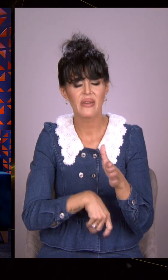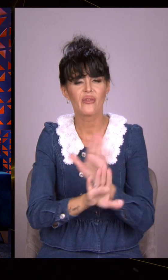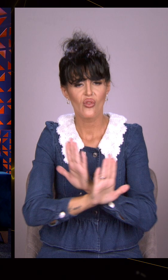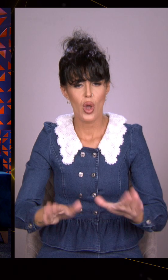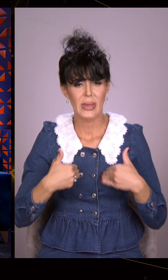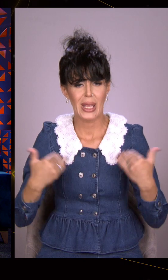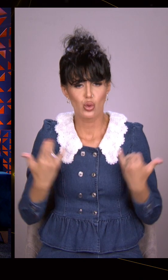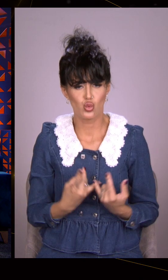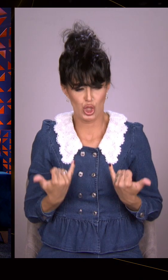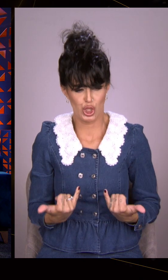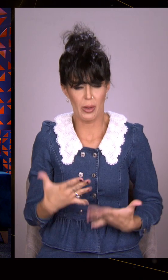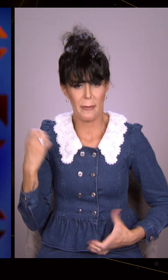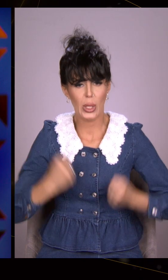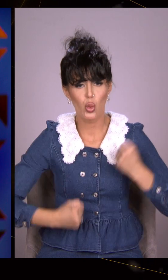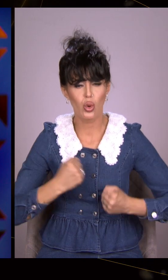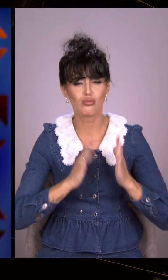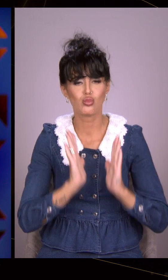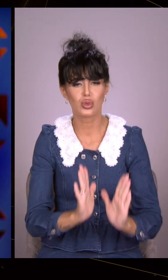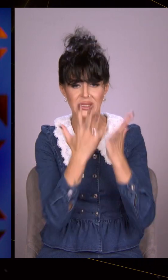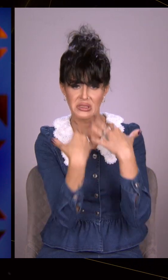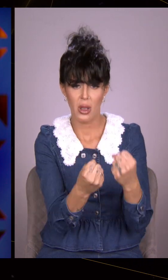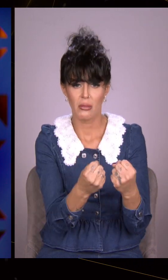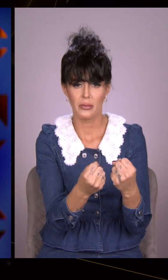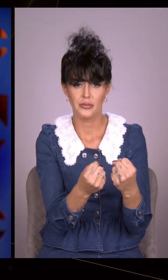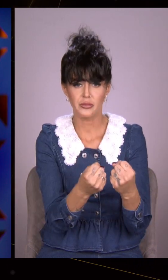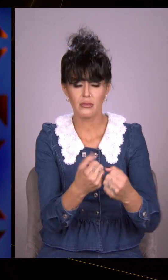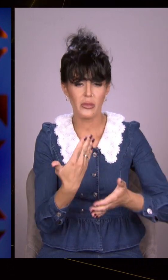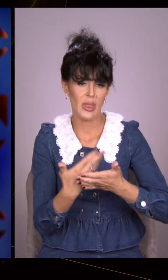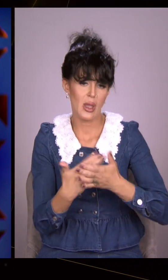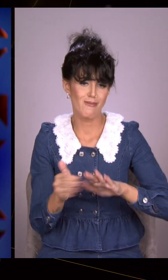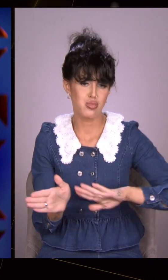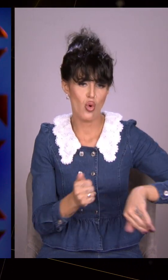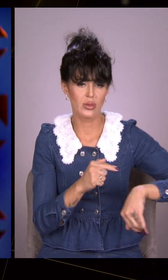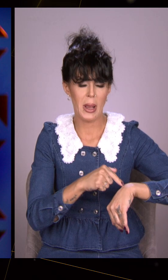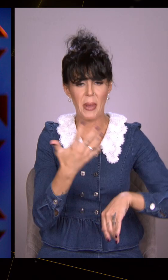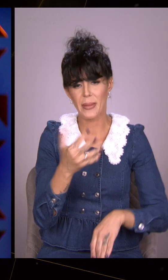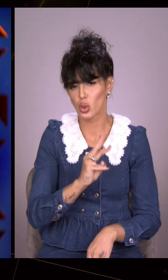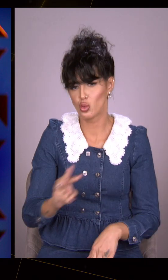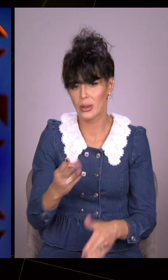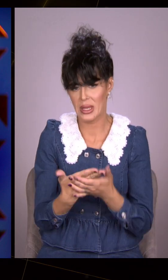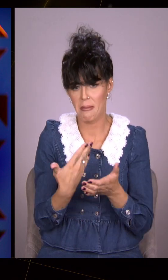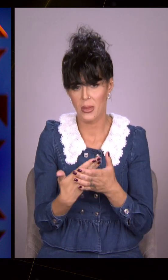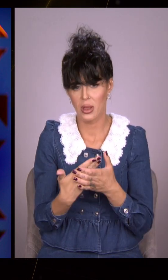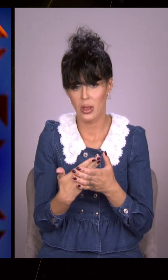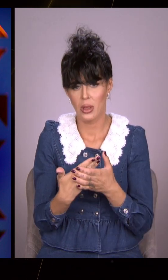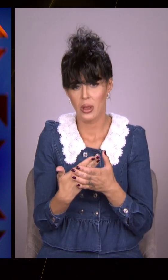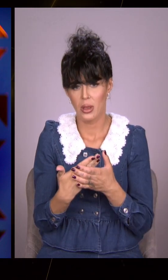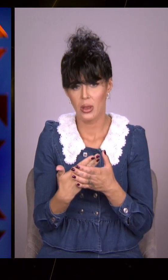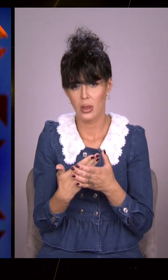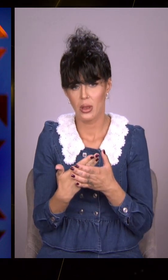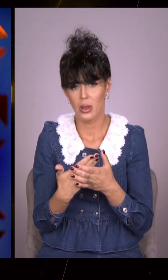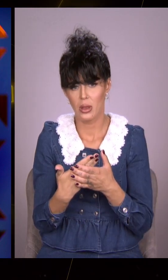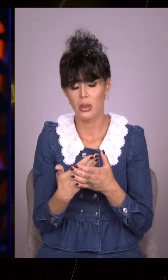біжимо, нас вивозять. Ну, це буквально пройшло хвилин 5 до того, як